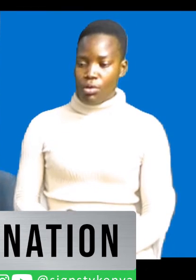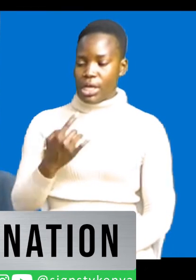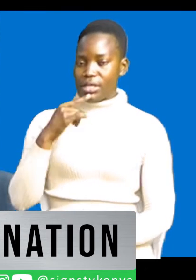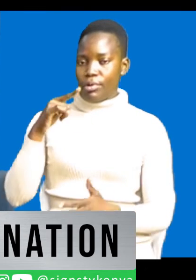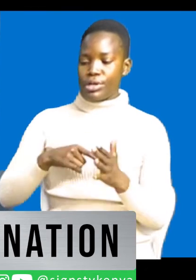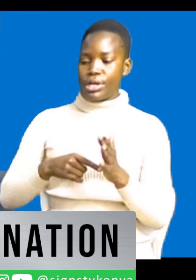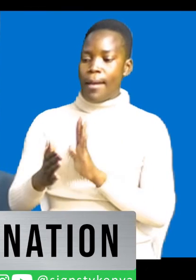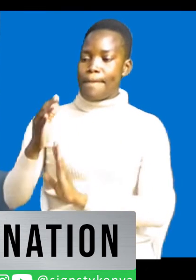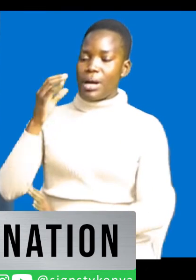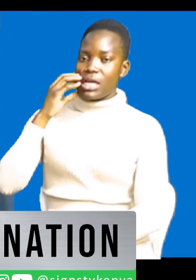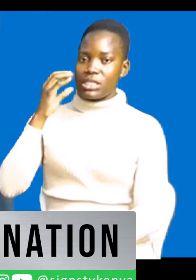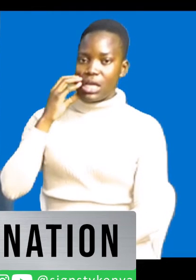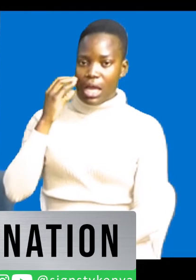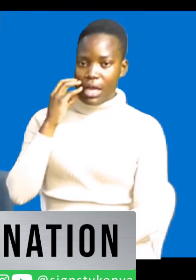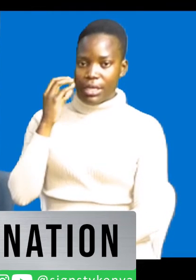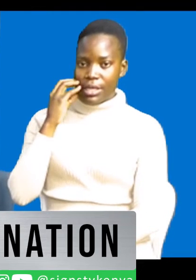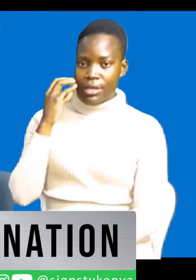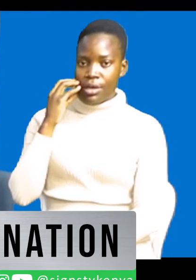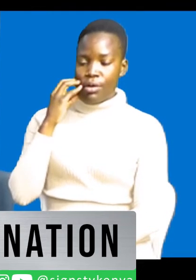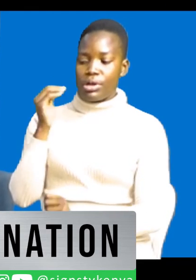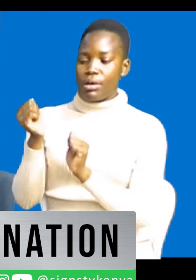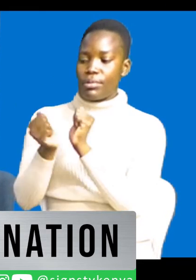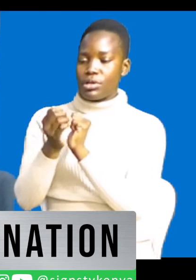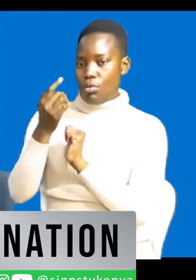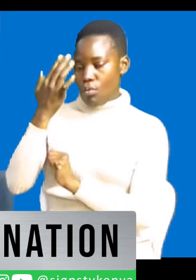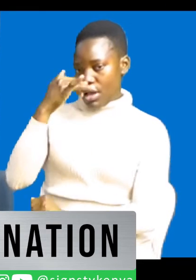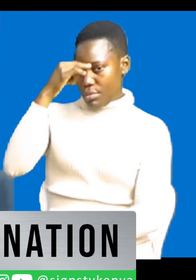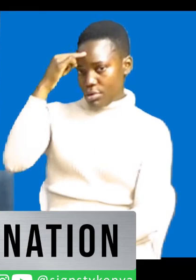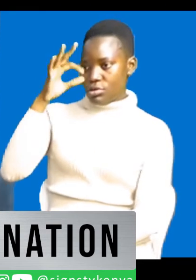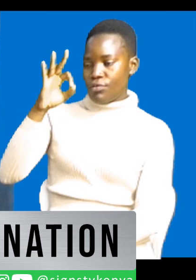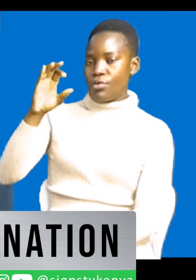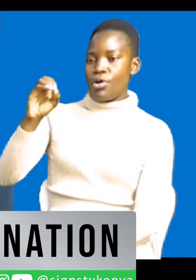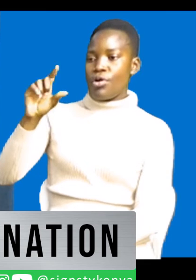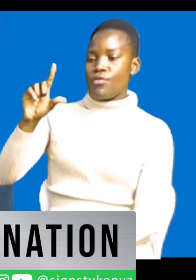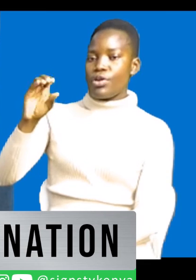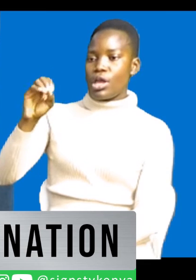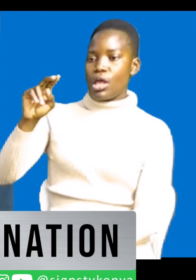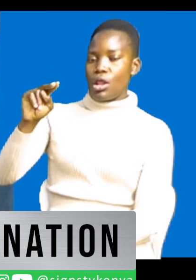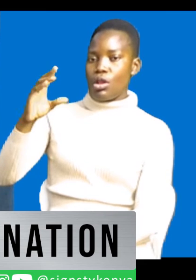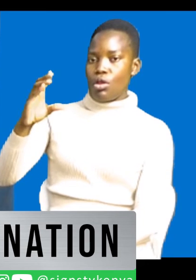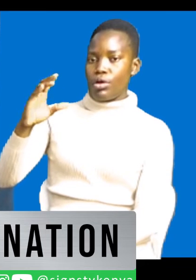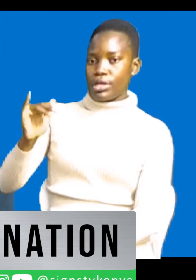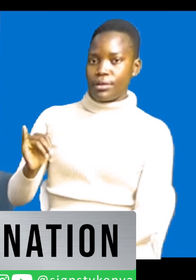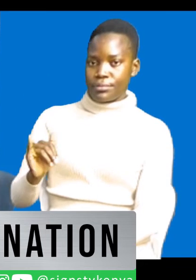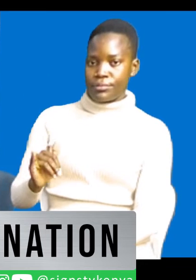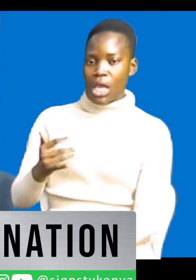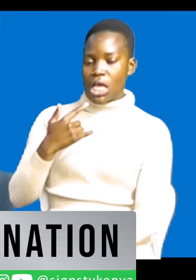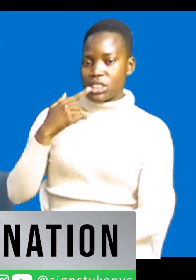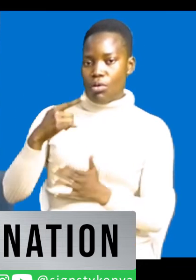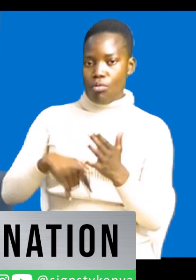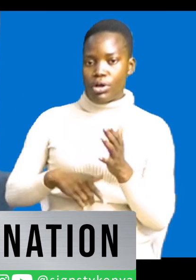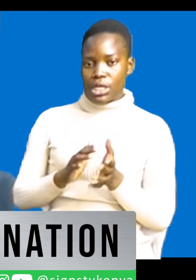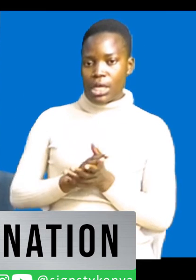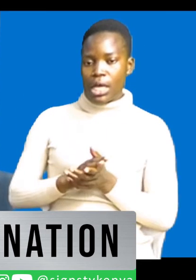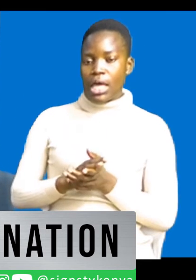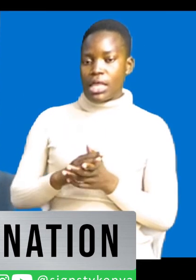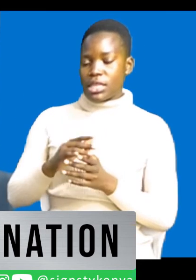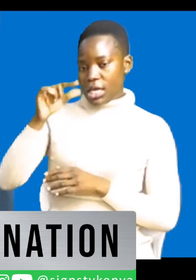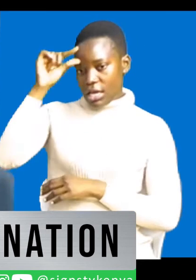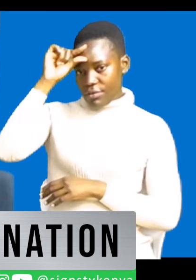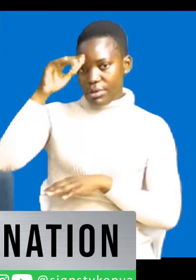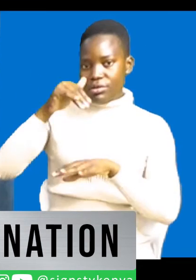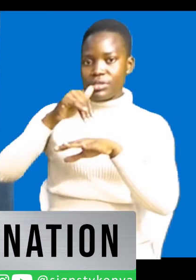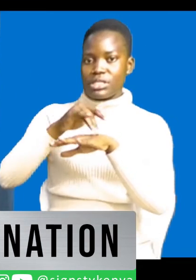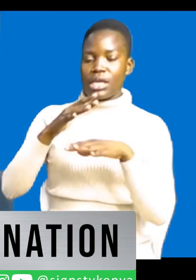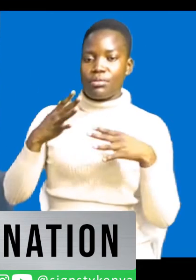hiyo? Yes. That raise allegations that the government had sent people to arrest him